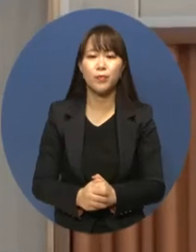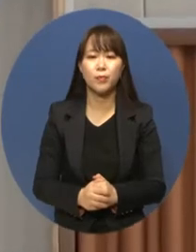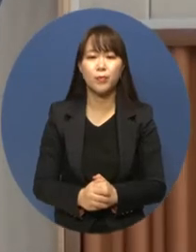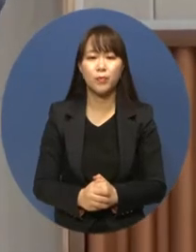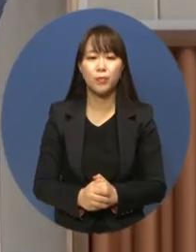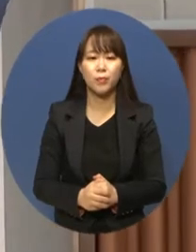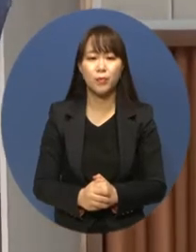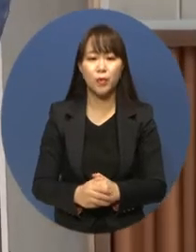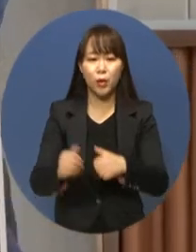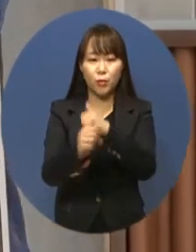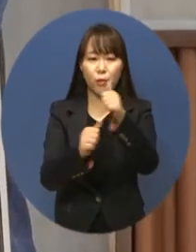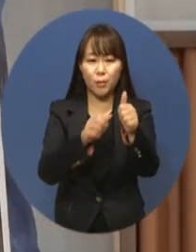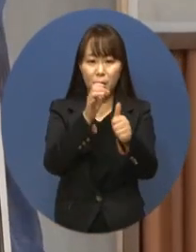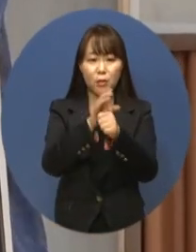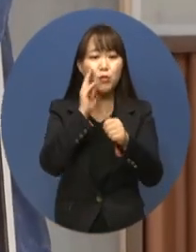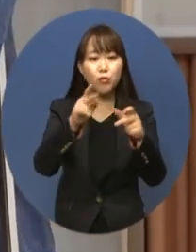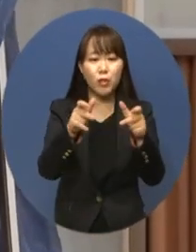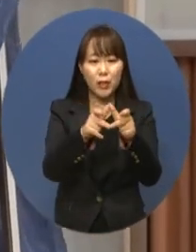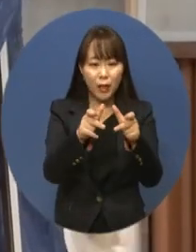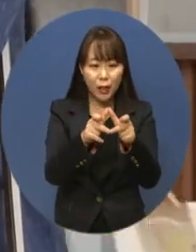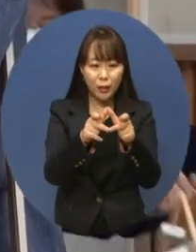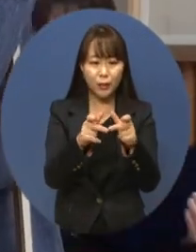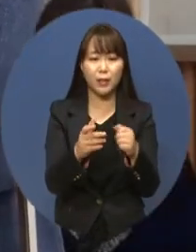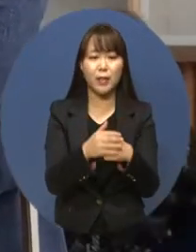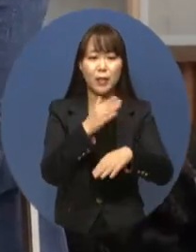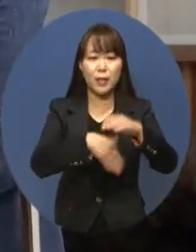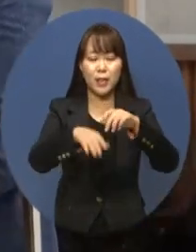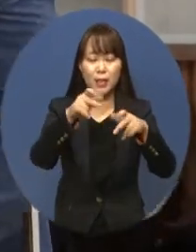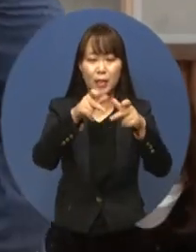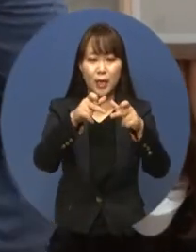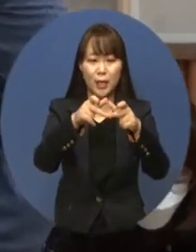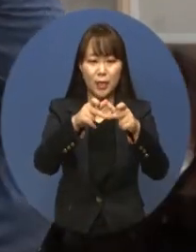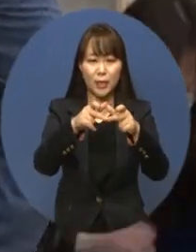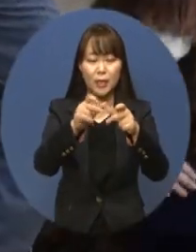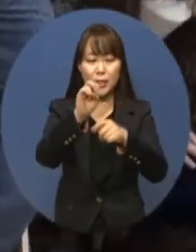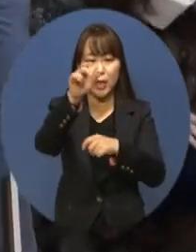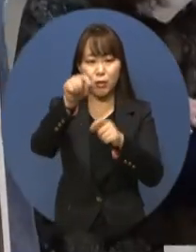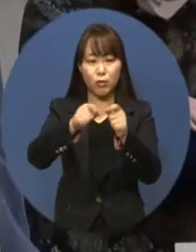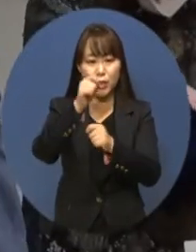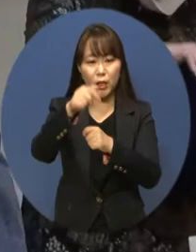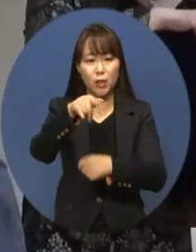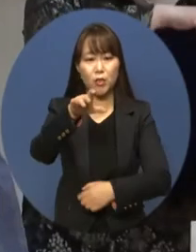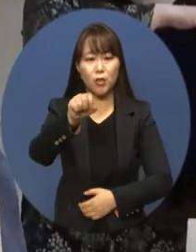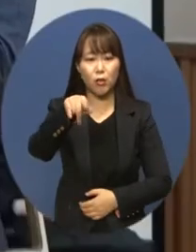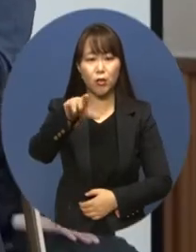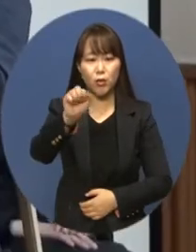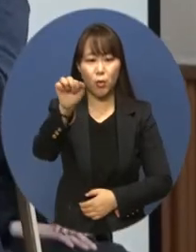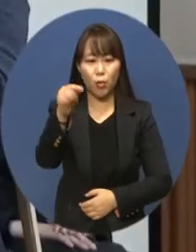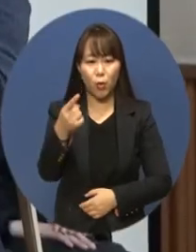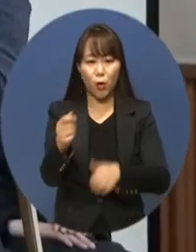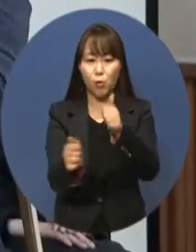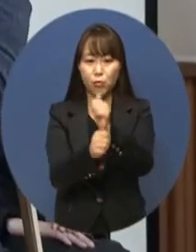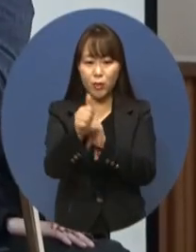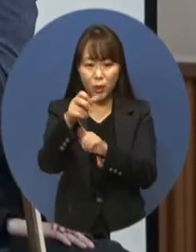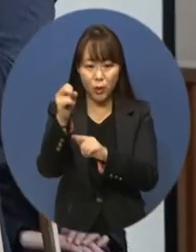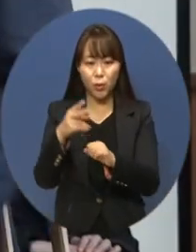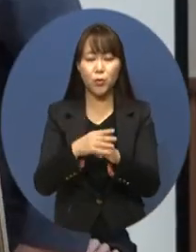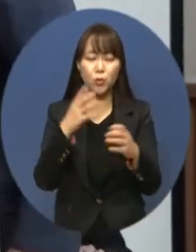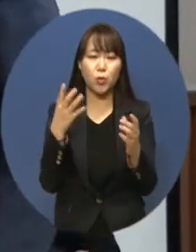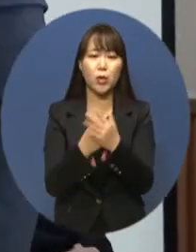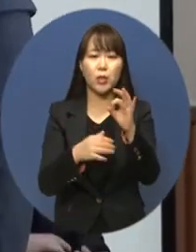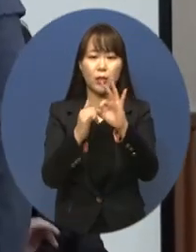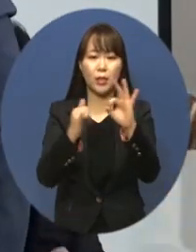이날 위원으로 위촉된 중증장애인 는 지체장애인 양주 지에 정정호 수석 부회장을 포함하여 총